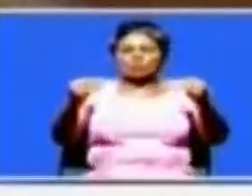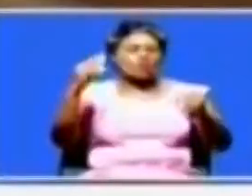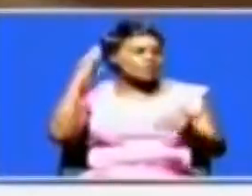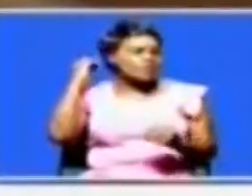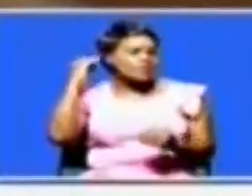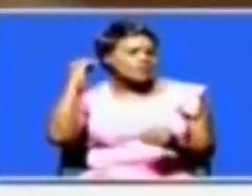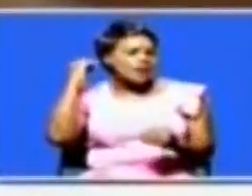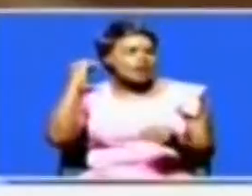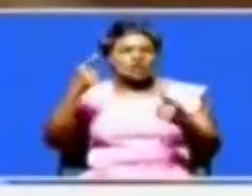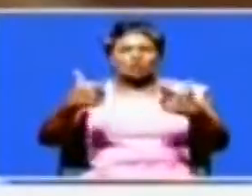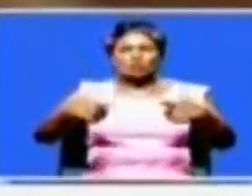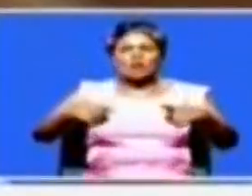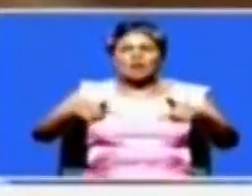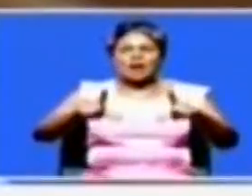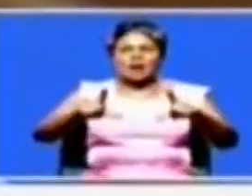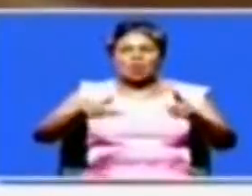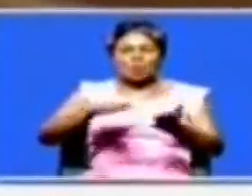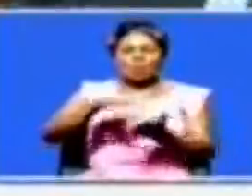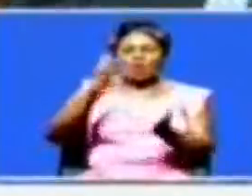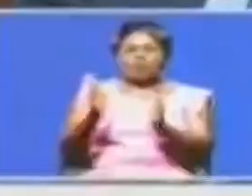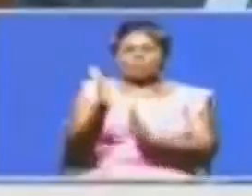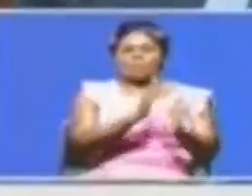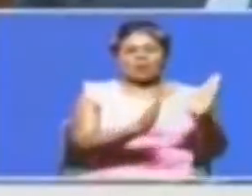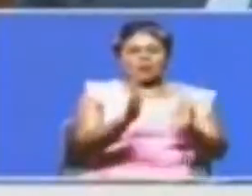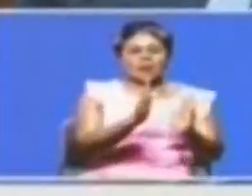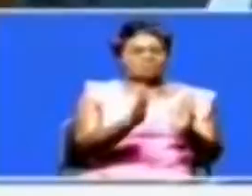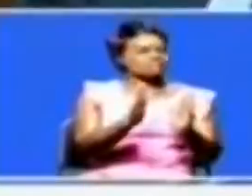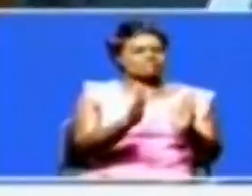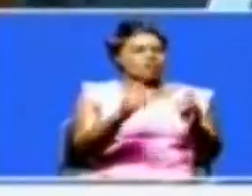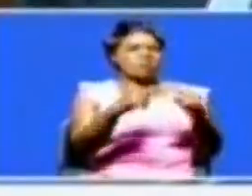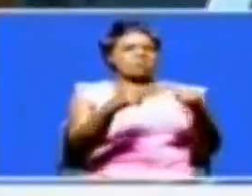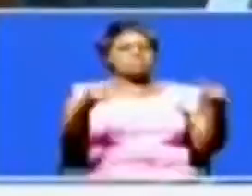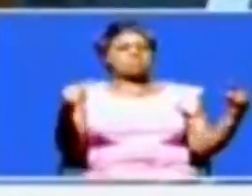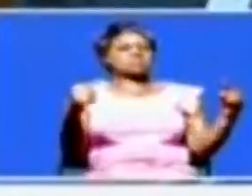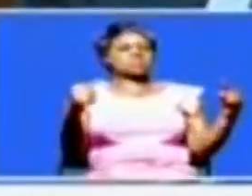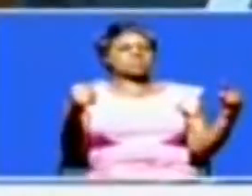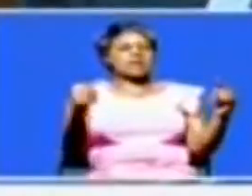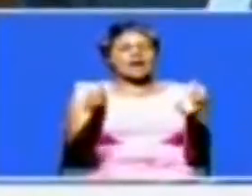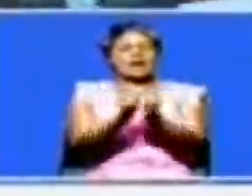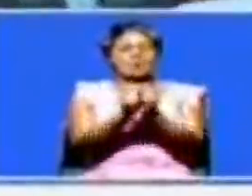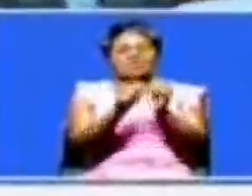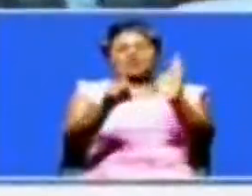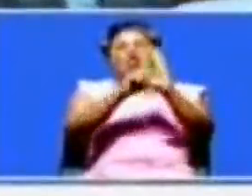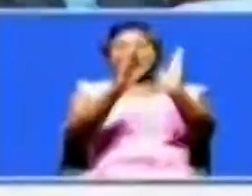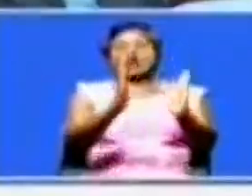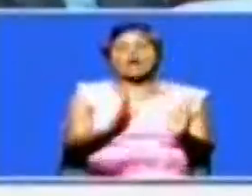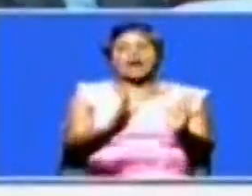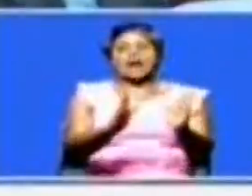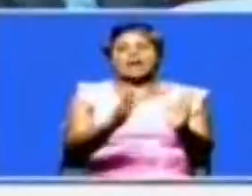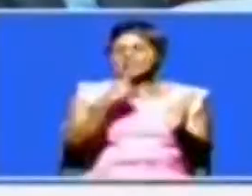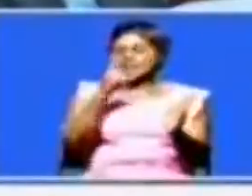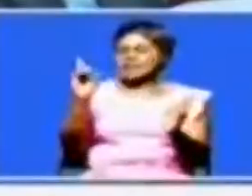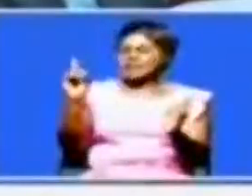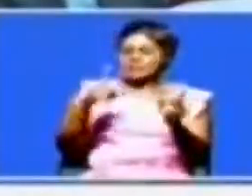hiyo ili kutoa nafasi ya maandalizi zaidi. Ombi hilo lilipingwa na hakimu Andai na wakili wa mshtakiwa waliokashifu pande wa